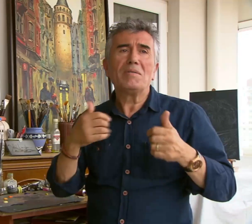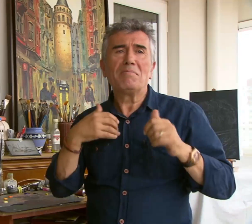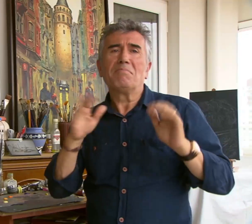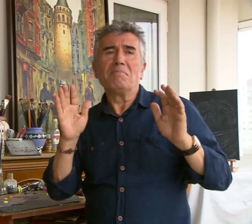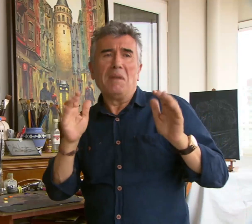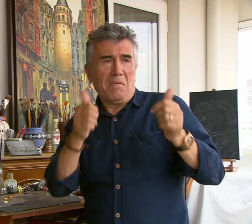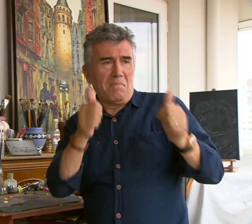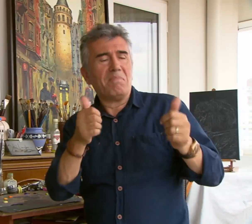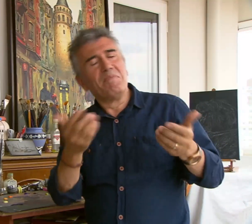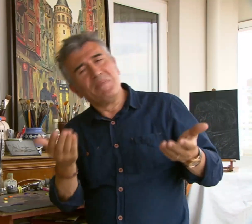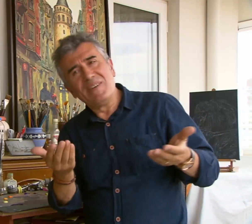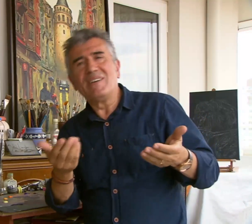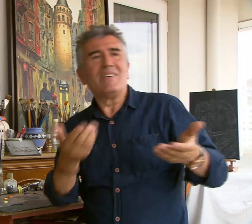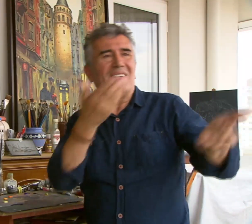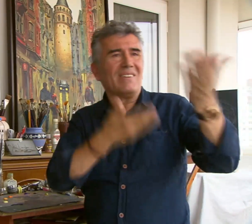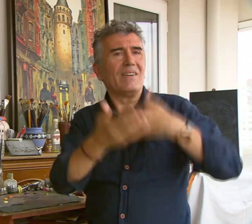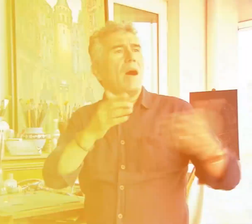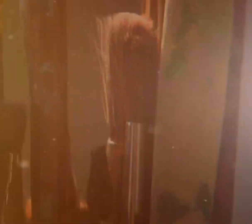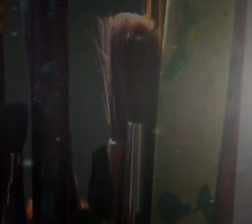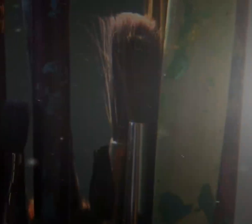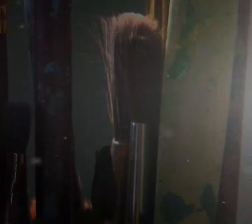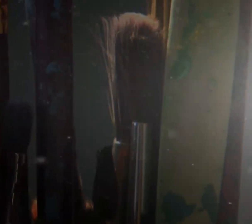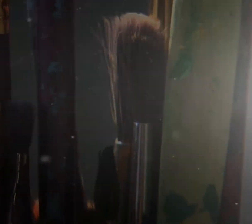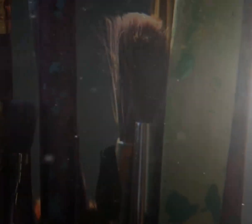mutlu bitirdiklerini gördüm 2-3 saat sonra.